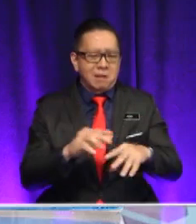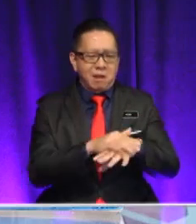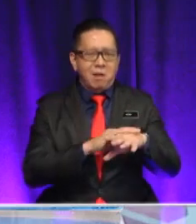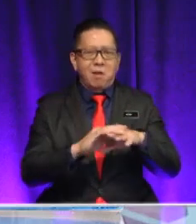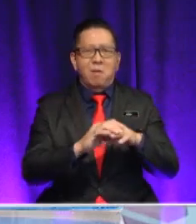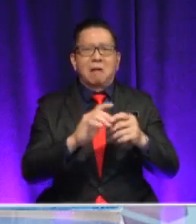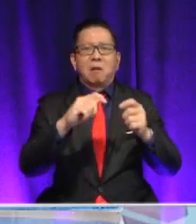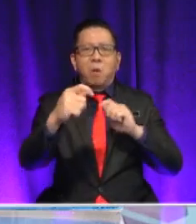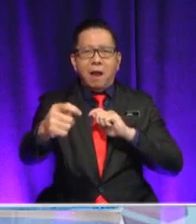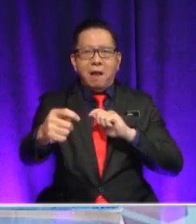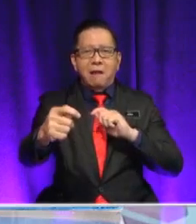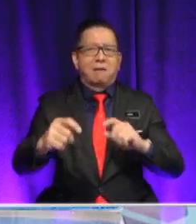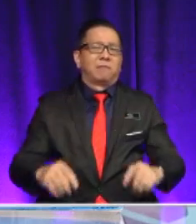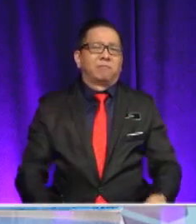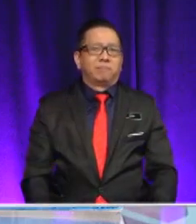kita mudah